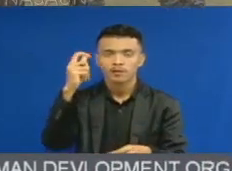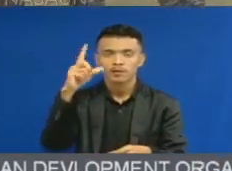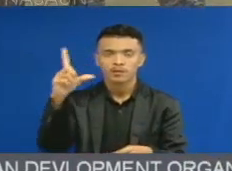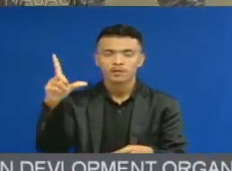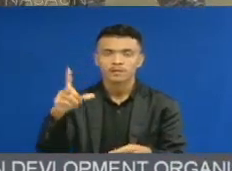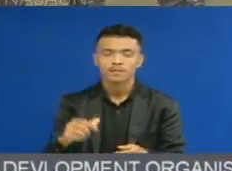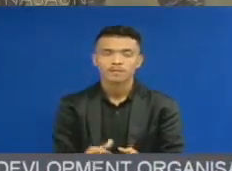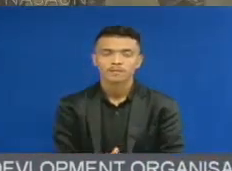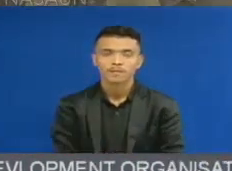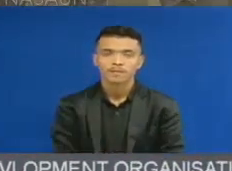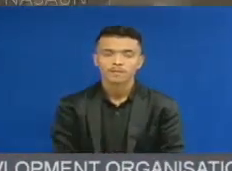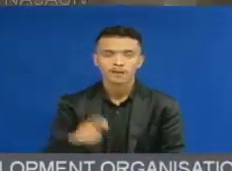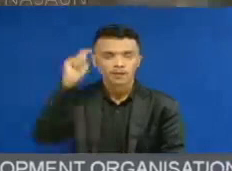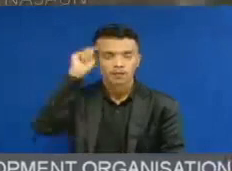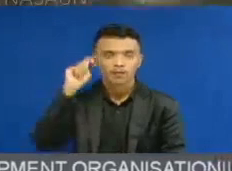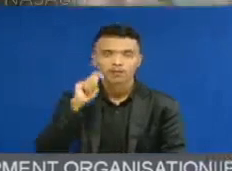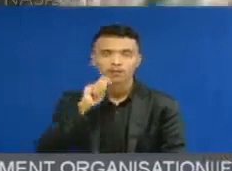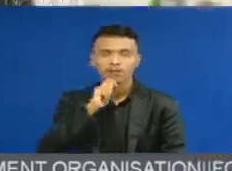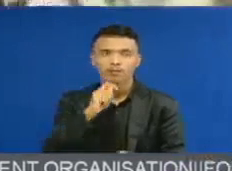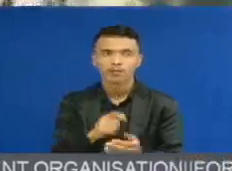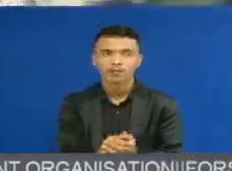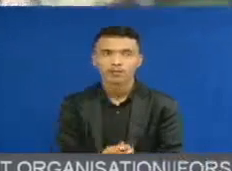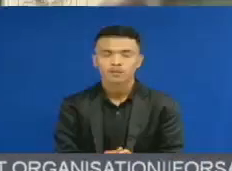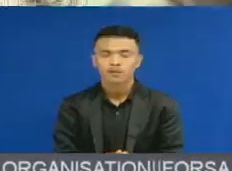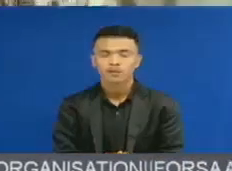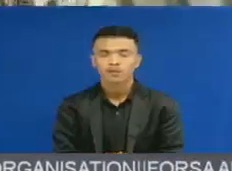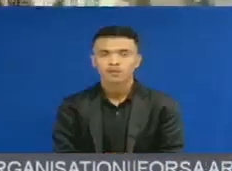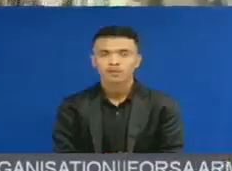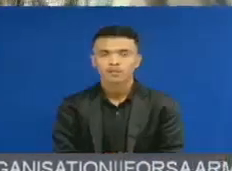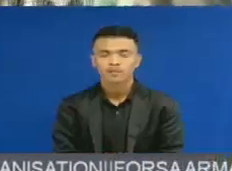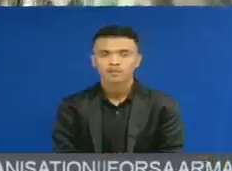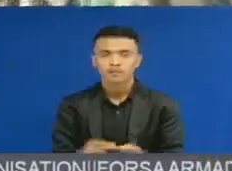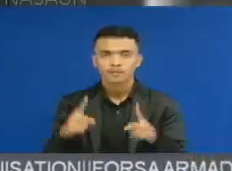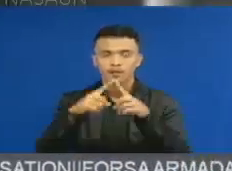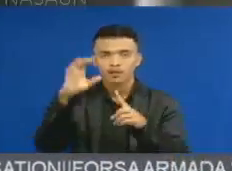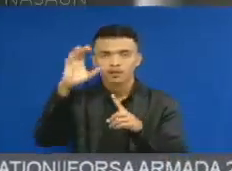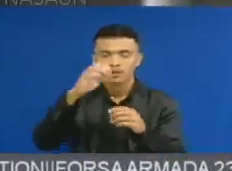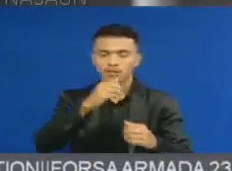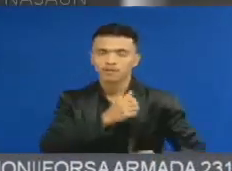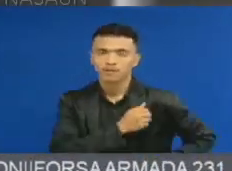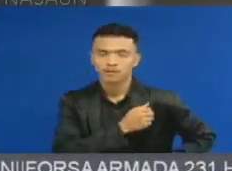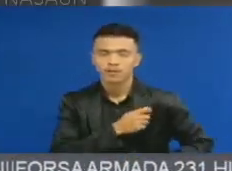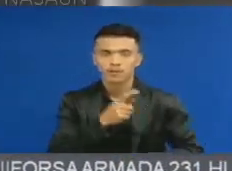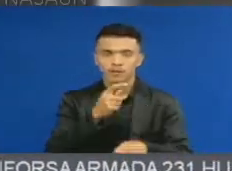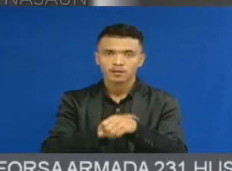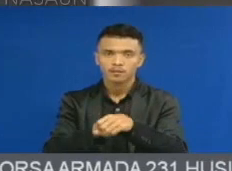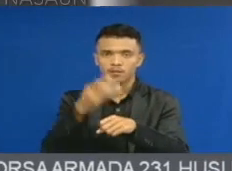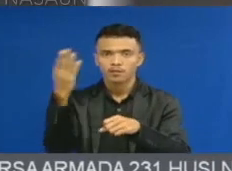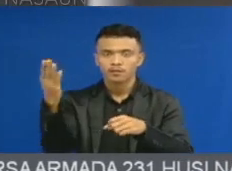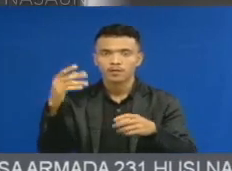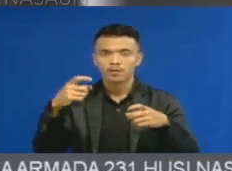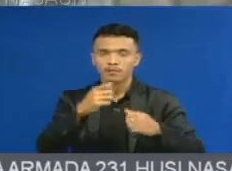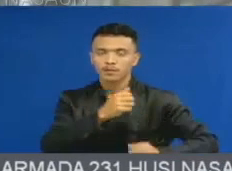FFDTLI. Tauru batang ruak simu divisa Brigadeiro General ba FFDTL. Iha momento de bang militar